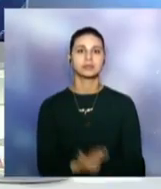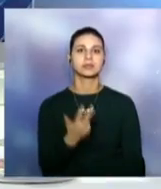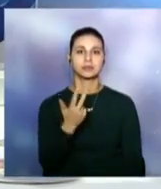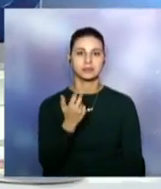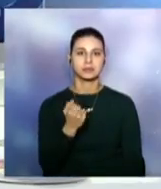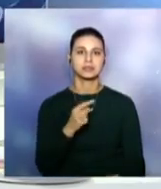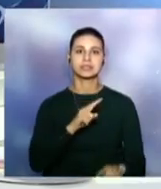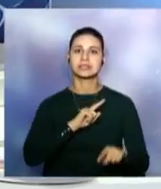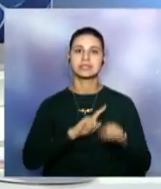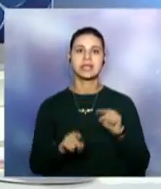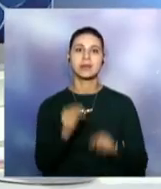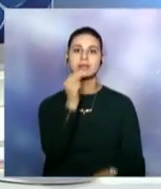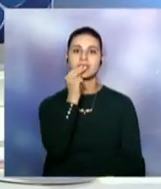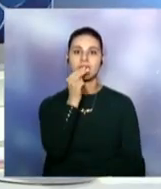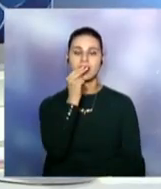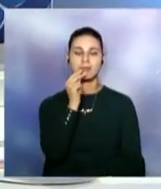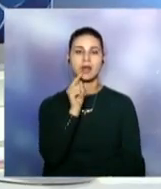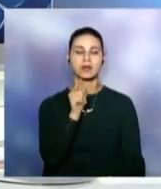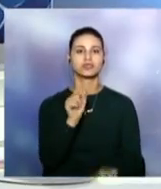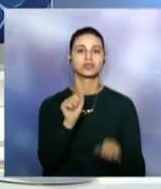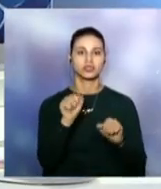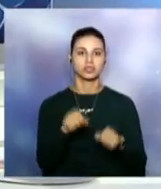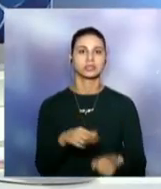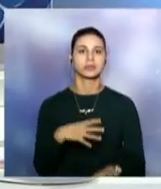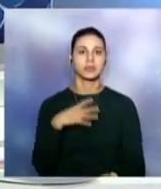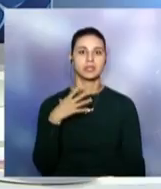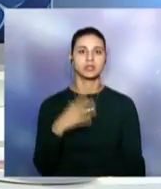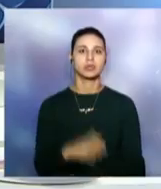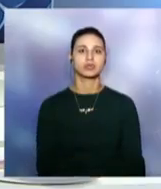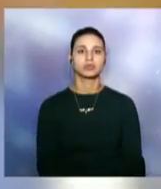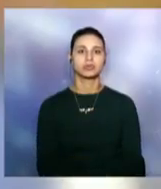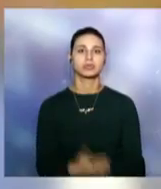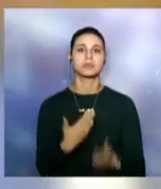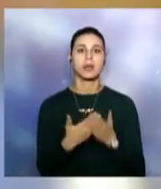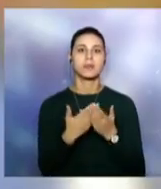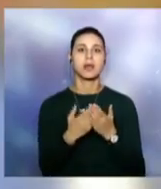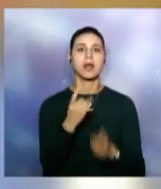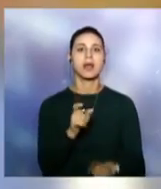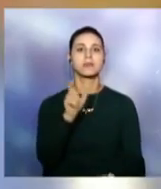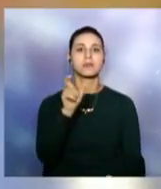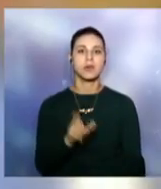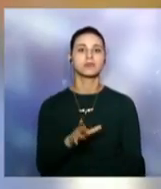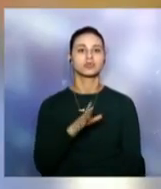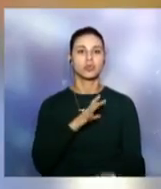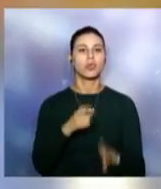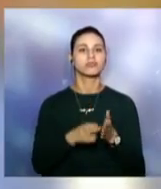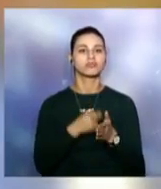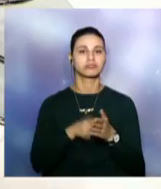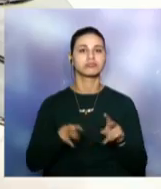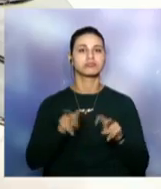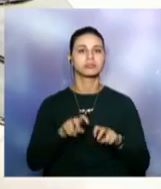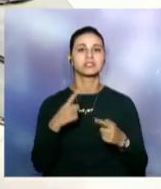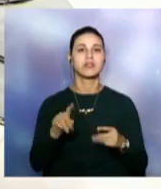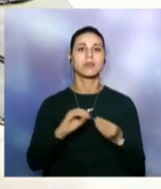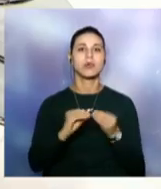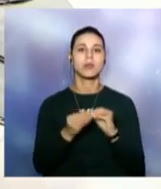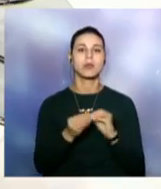უნდა, სწრაფი კვების პროდუქტები შეიძლება გახდეს, თუ ბავშვი გამოკვლეულია და ვიცით სხვა პრობლემები არ